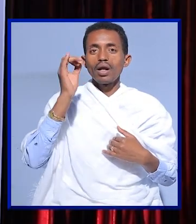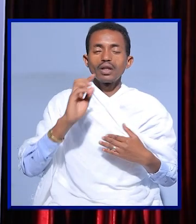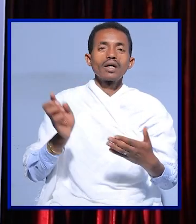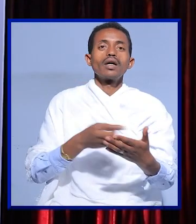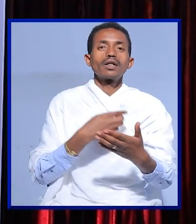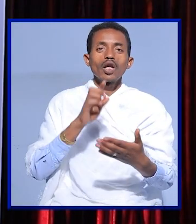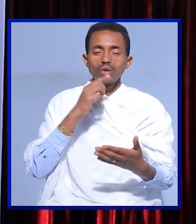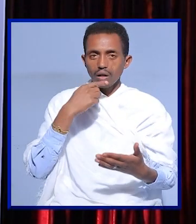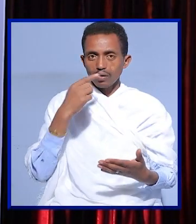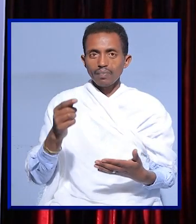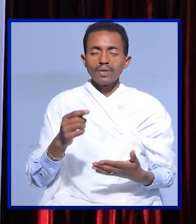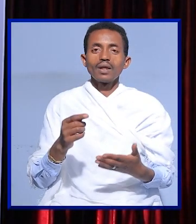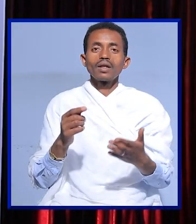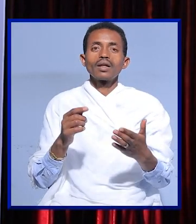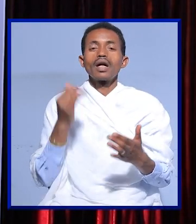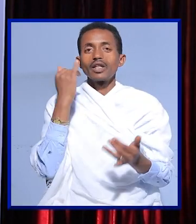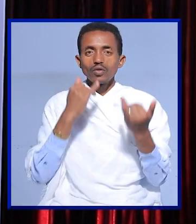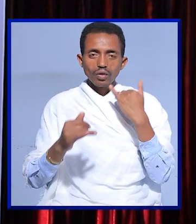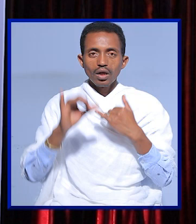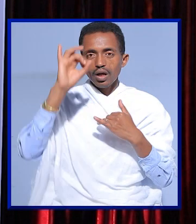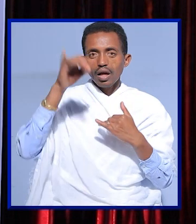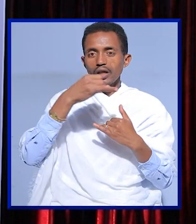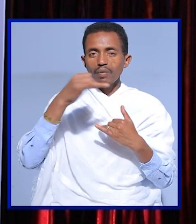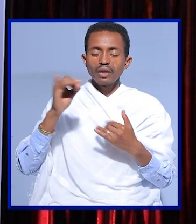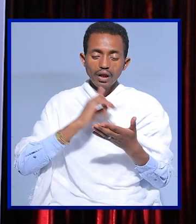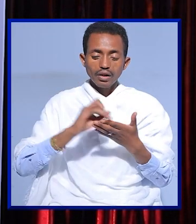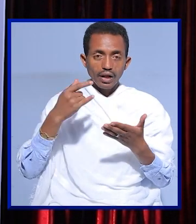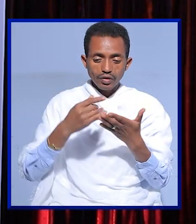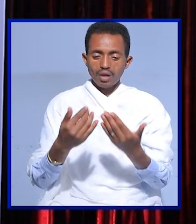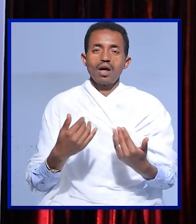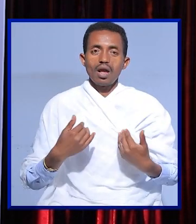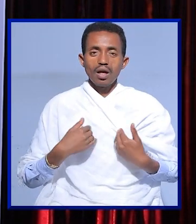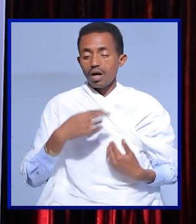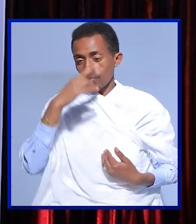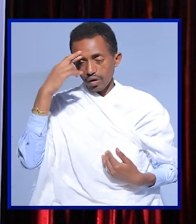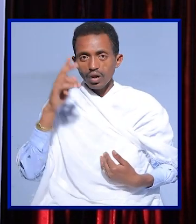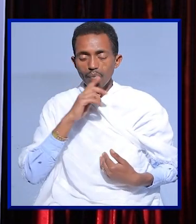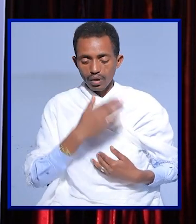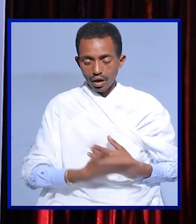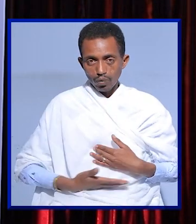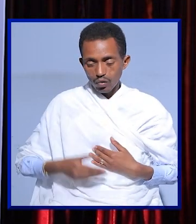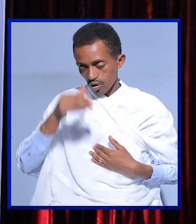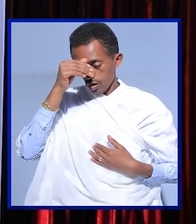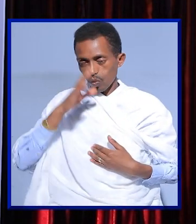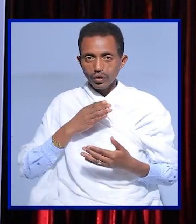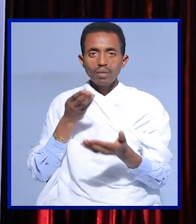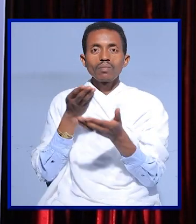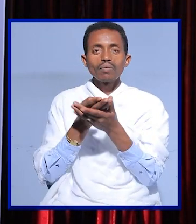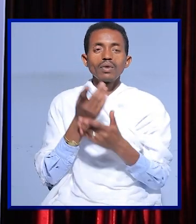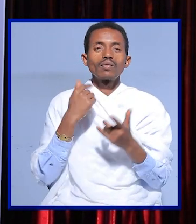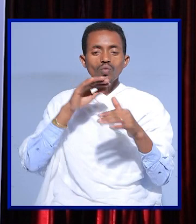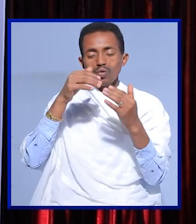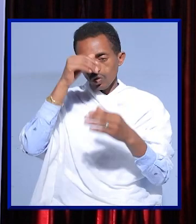እንደተናገረው ኢየሩሳሌም ላሊበላ ከመሄድ ጽርቅ ከዚህ አለ። ምክንያቱም የተራቡትን መመገብ